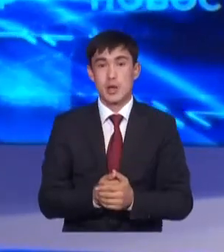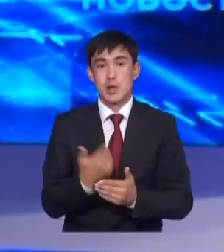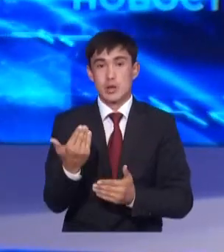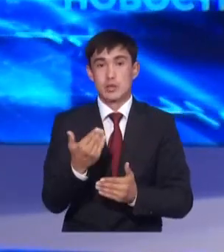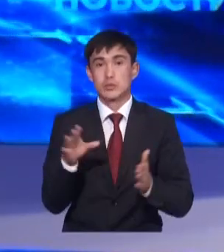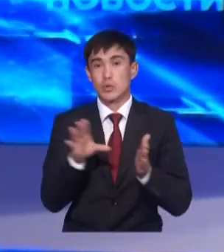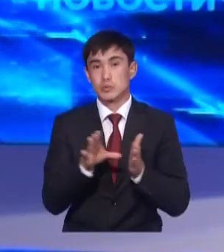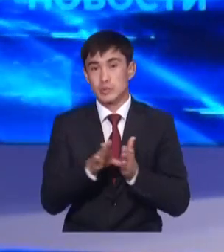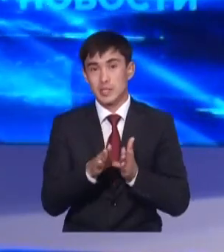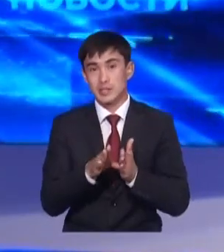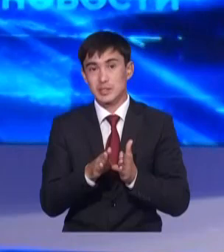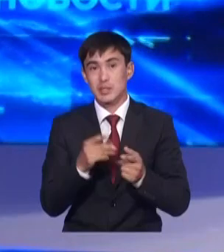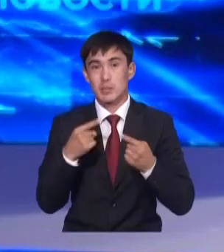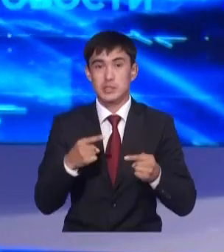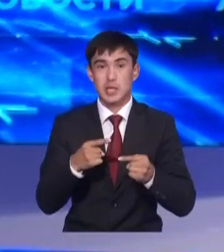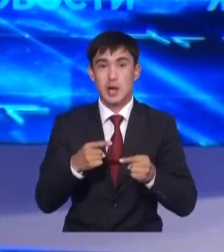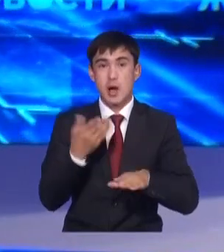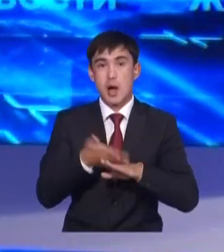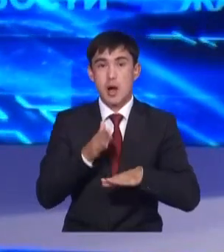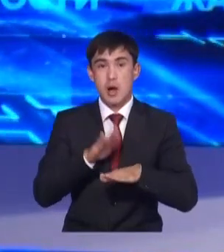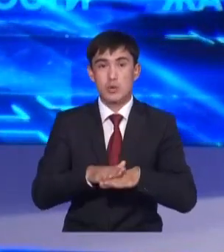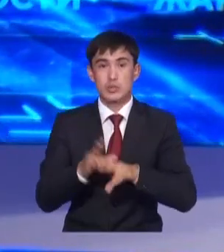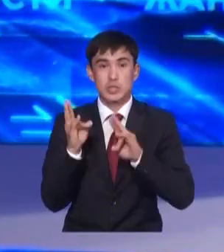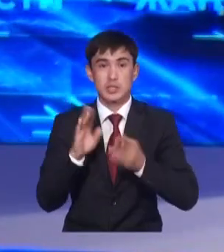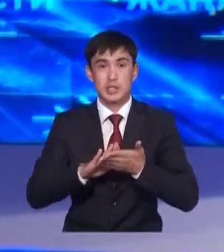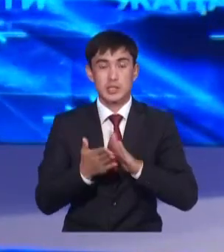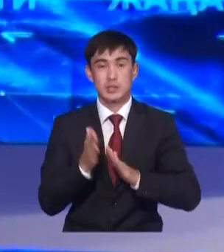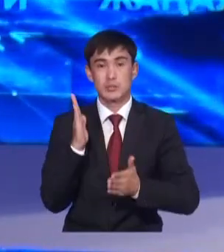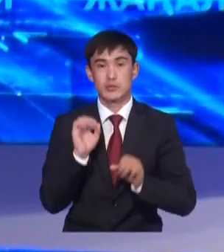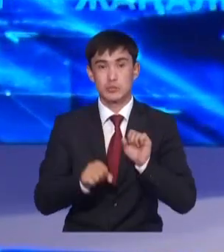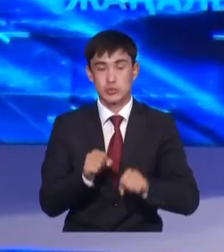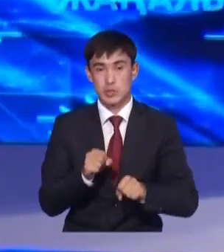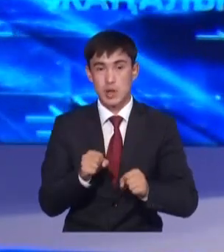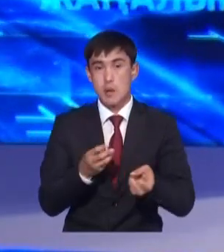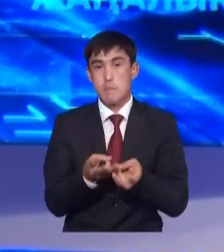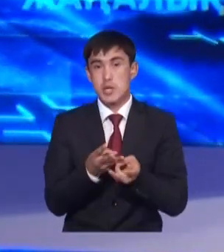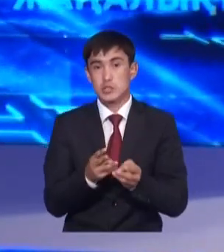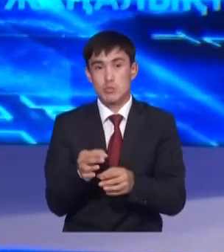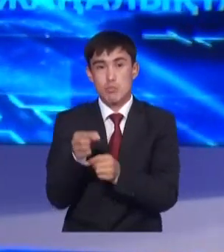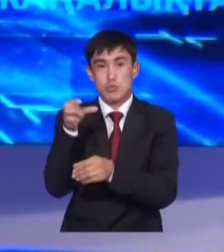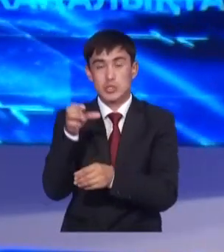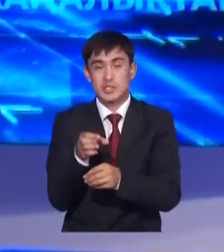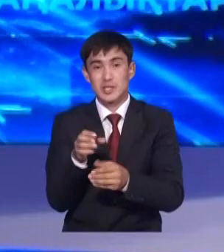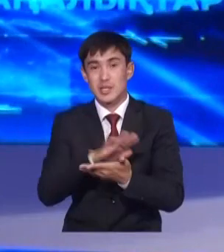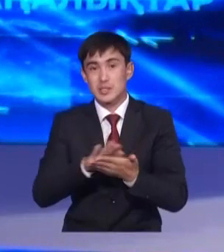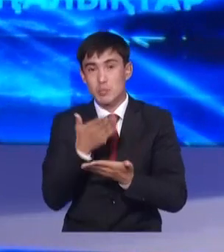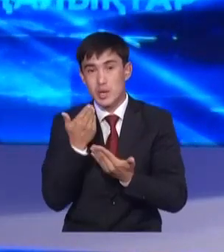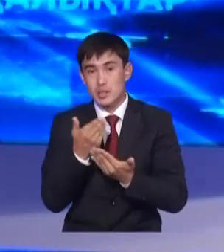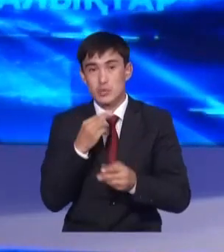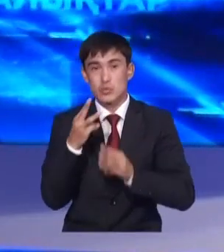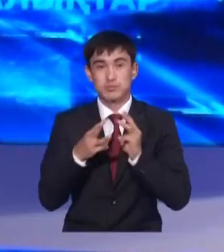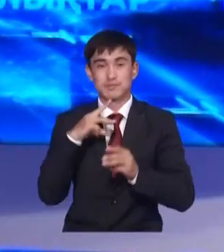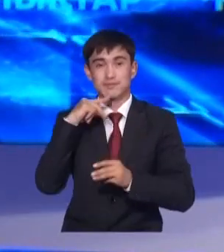Әсіресе тоқсымдарының қысқа тұйықталу ауру жағдайға әкеліп соқтырады. пештің мұржасы тазыланбай қалғандықтан да көк